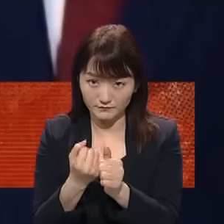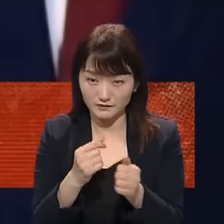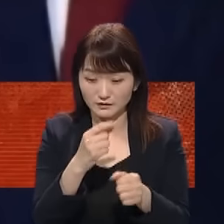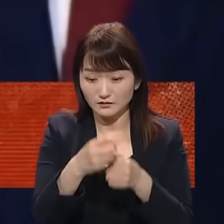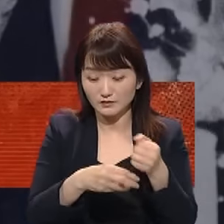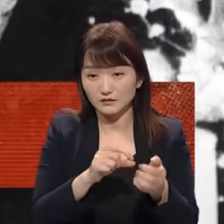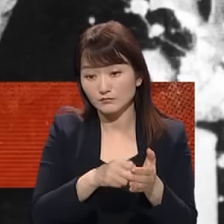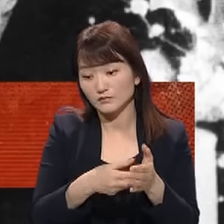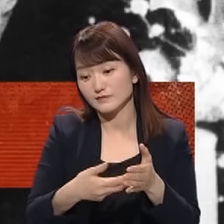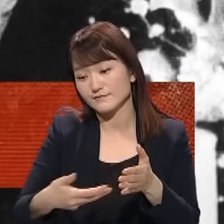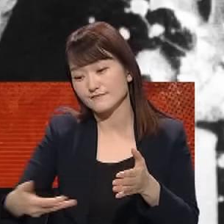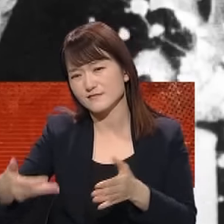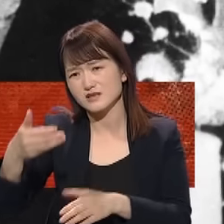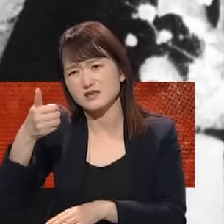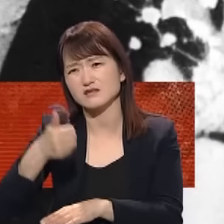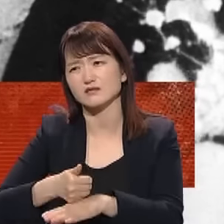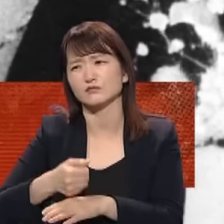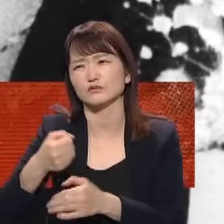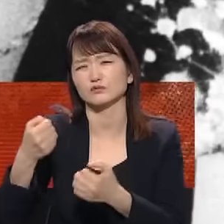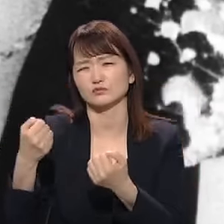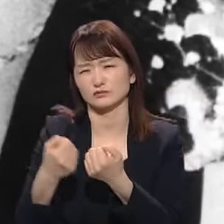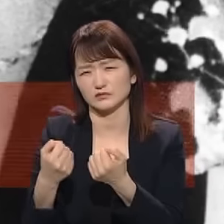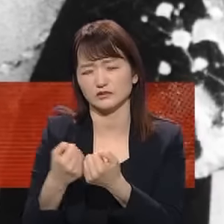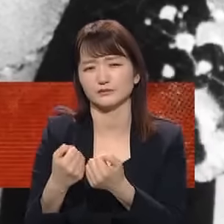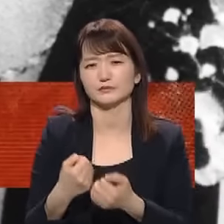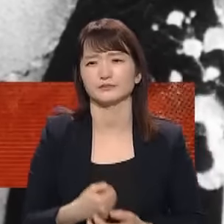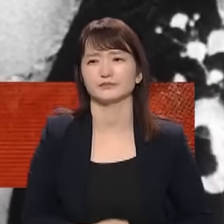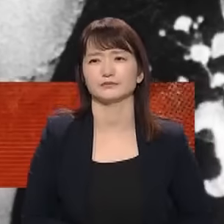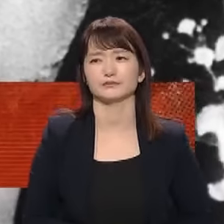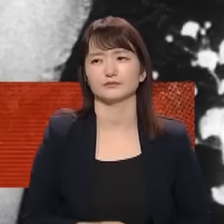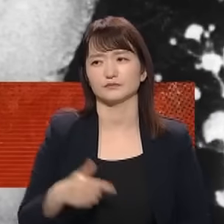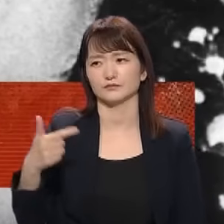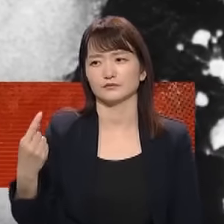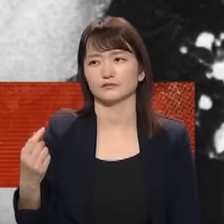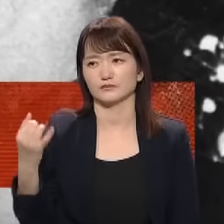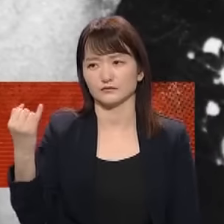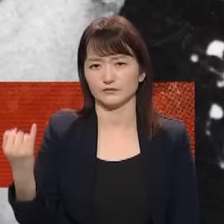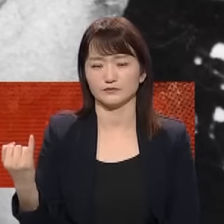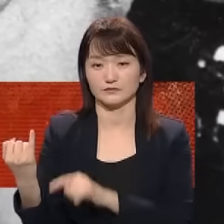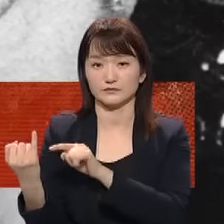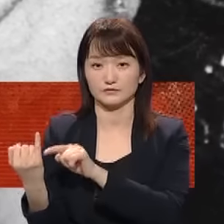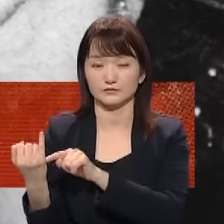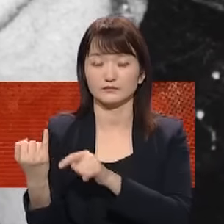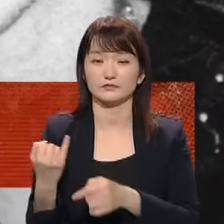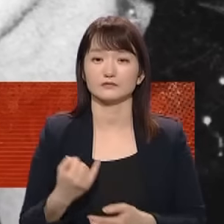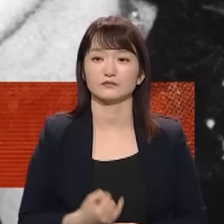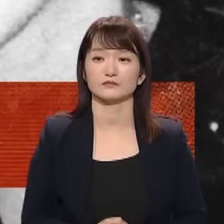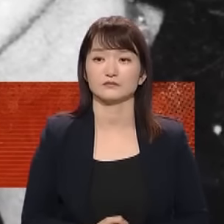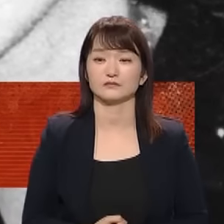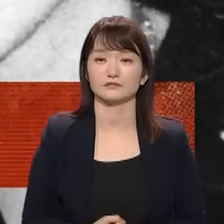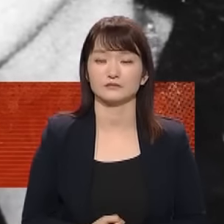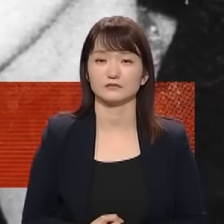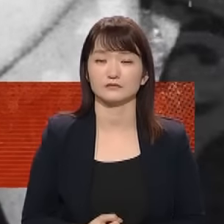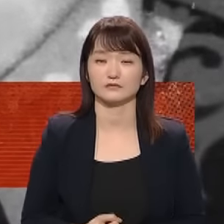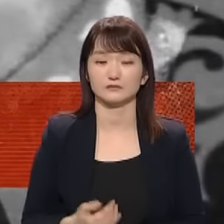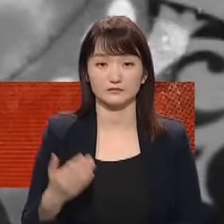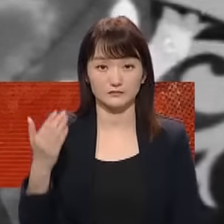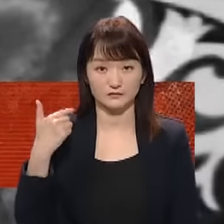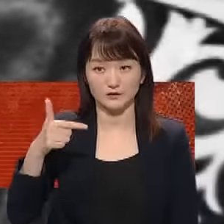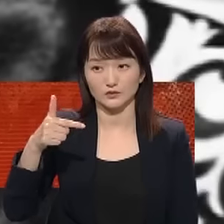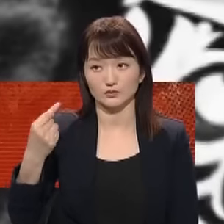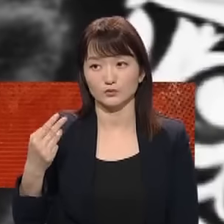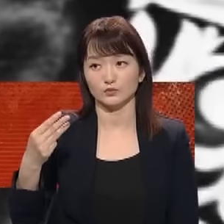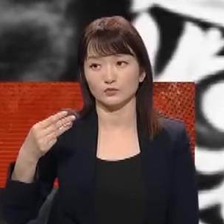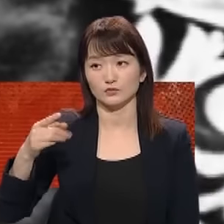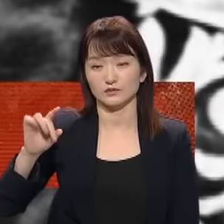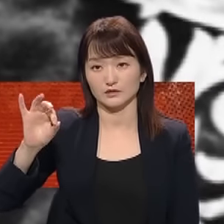흐르니까 진흙탕 싸움이 되어버렸습니다. 그런데 이제 노관장 측에서는 사실 이 노 전 대통령의 그 비자금